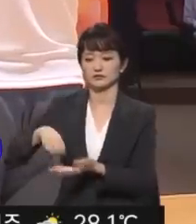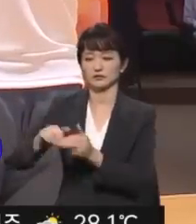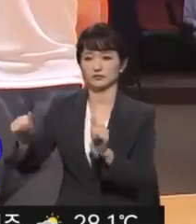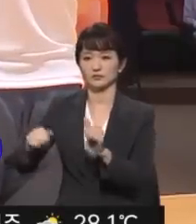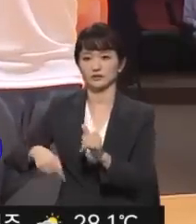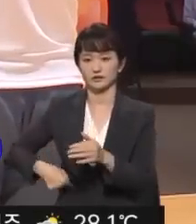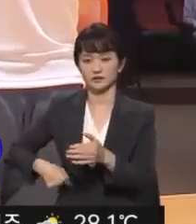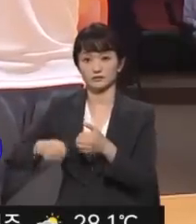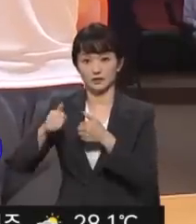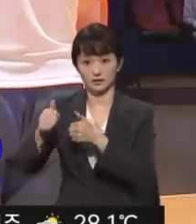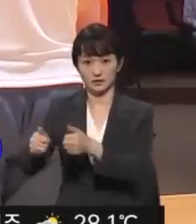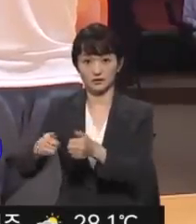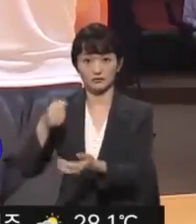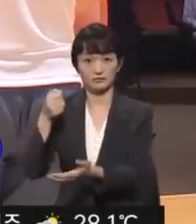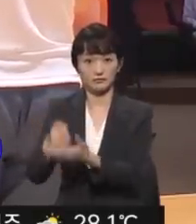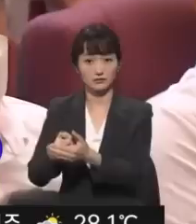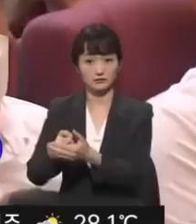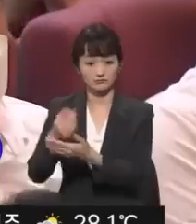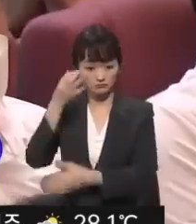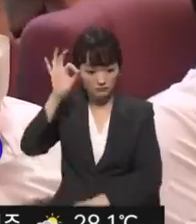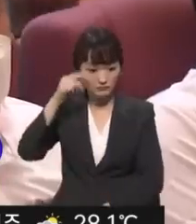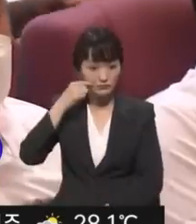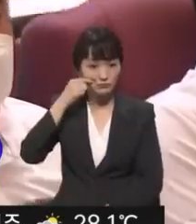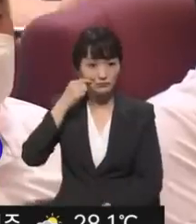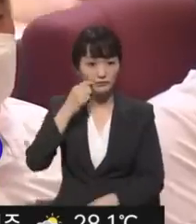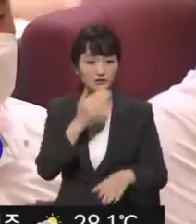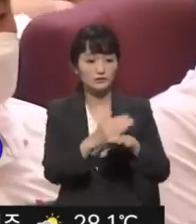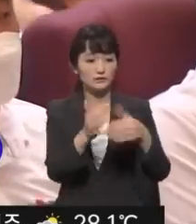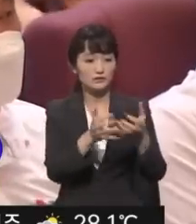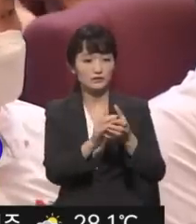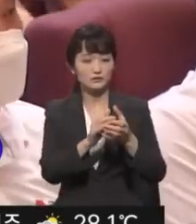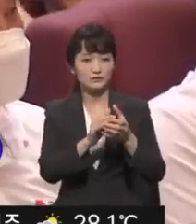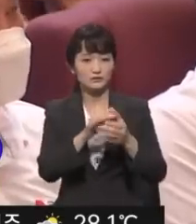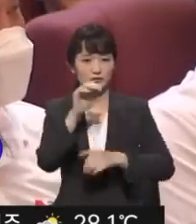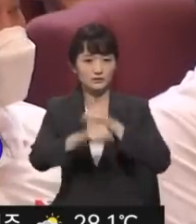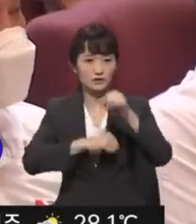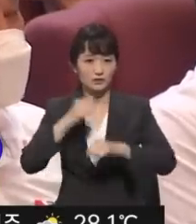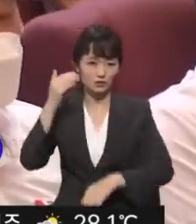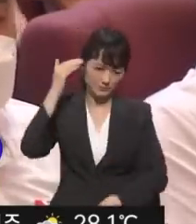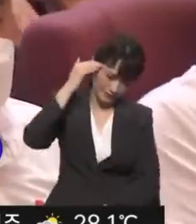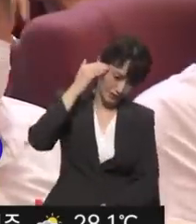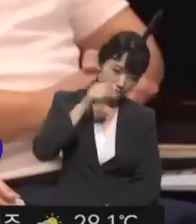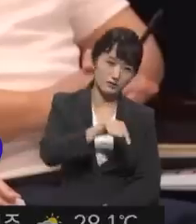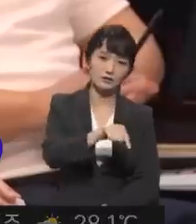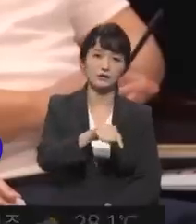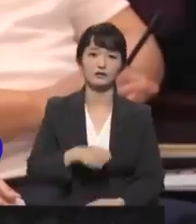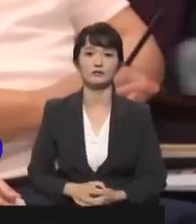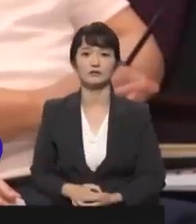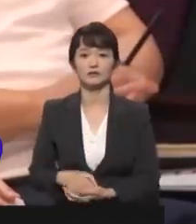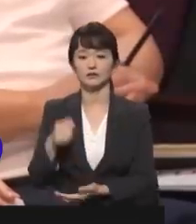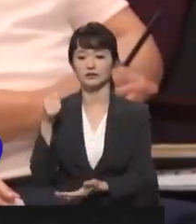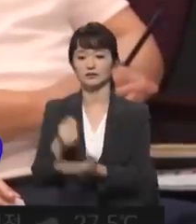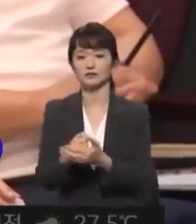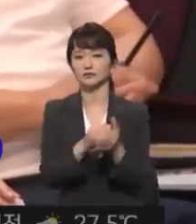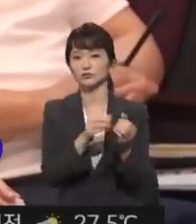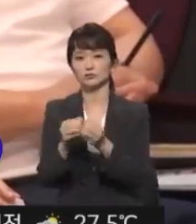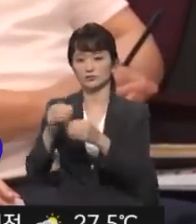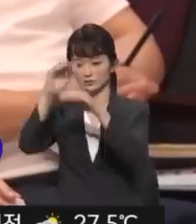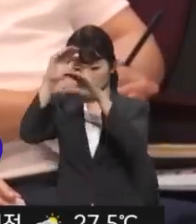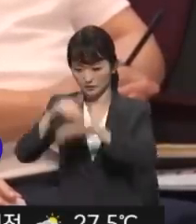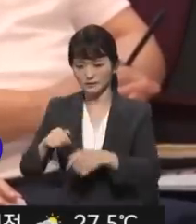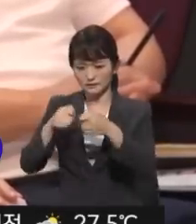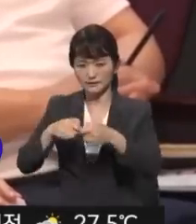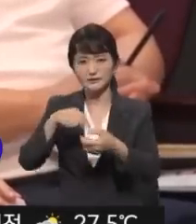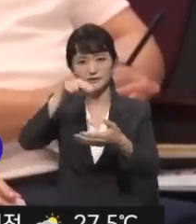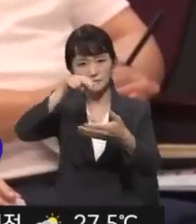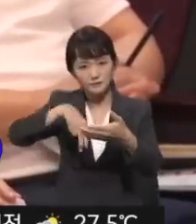받아들일 수 없다 얘기는 정당 의 자유권 을 또 치매 따라 는 식으로 말씀하신다면 은 또 판결문을 차지 한 번 꼼꼼히 읽어보시고